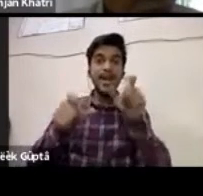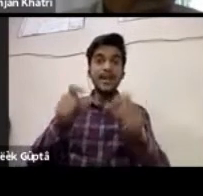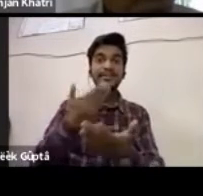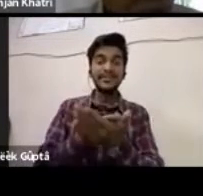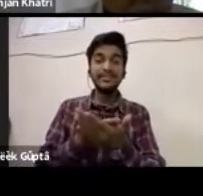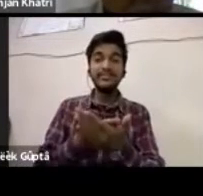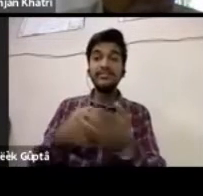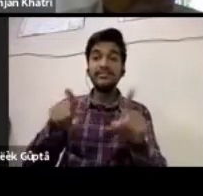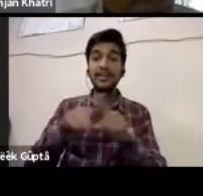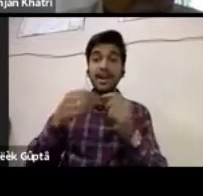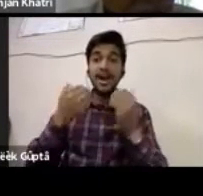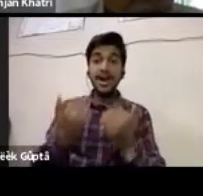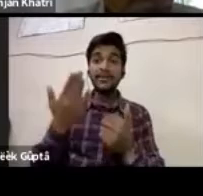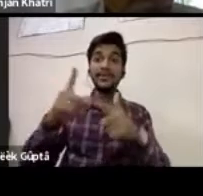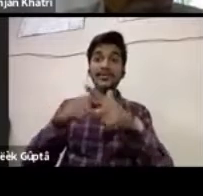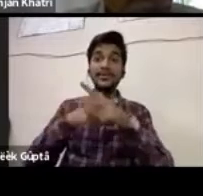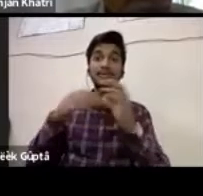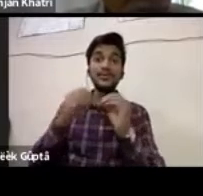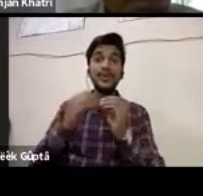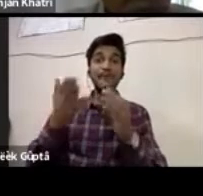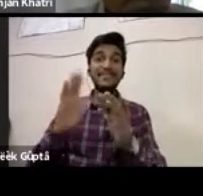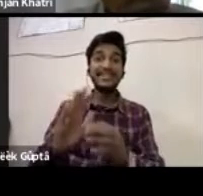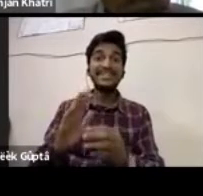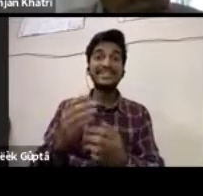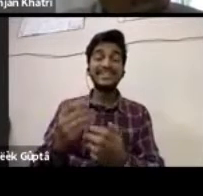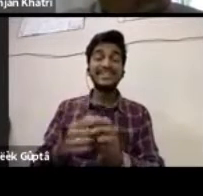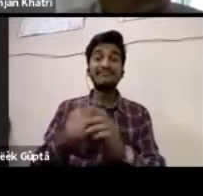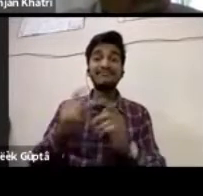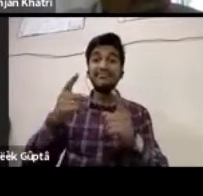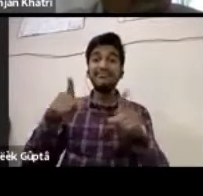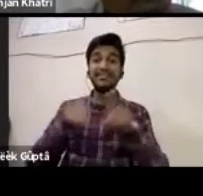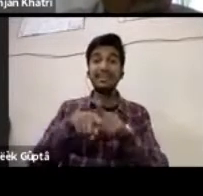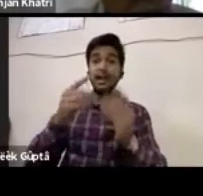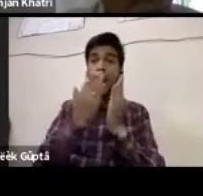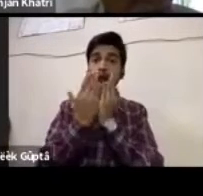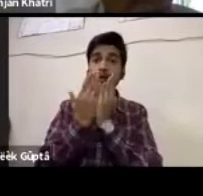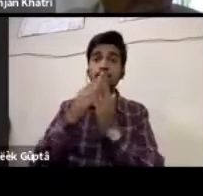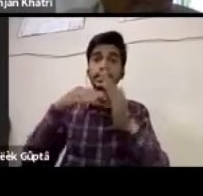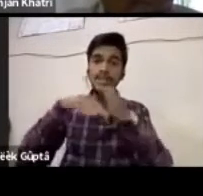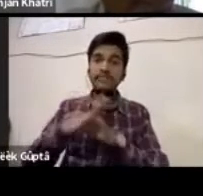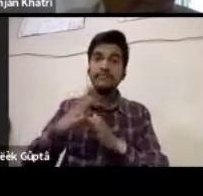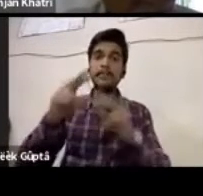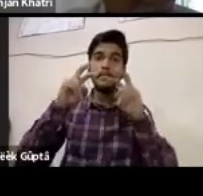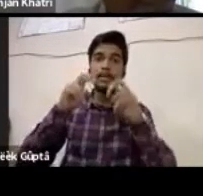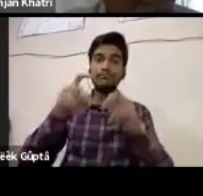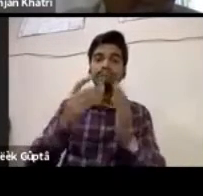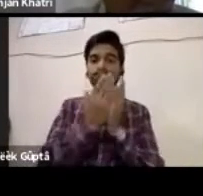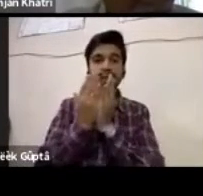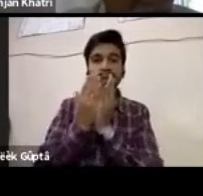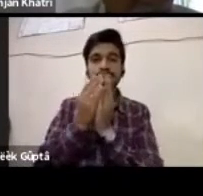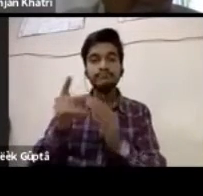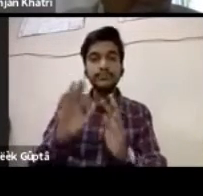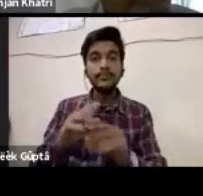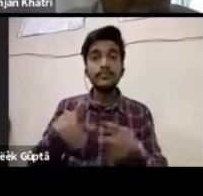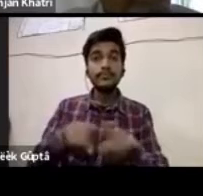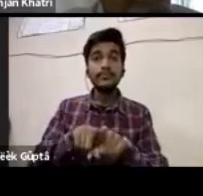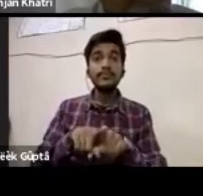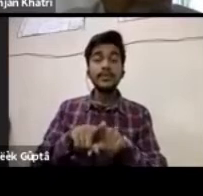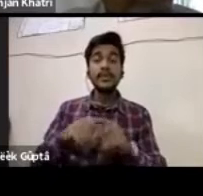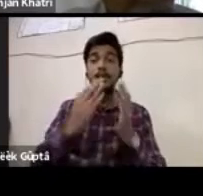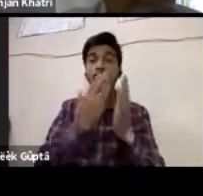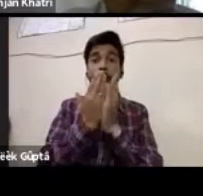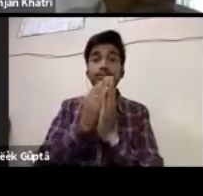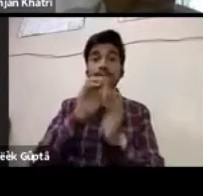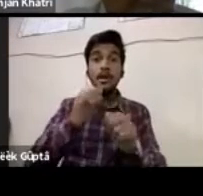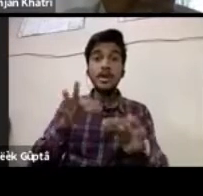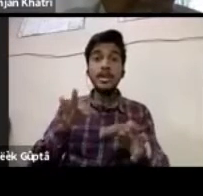में डेस्टिनी मेरे को ले आई। जब मैं एजुकेशन डिपार्टमेंट में था तो मेरे को इंक्लूसिव एजुकेशन सेल जो है चिल्ड्रन स्पेशल नीड का, उसको हेड करने